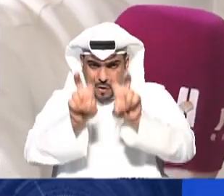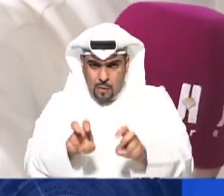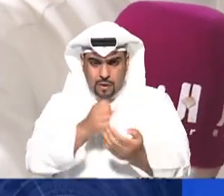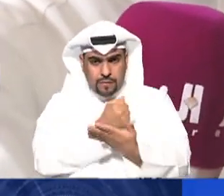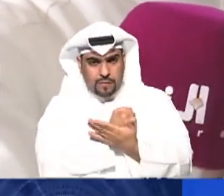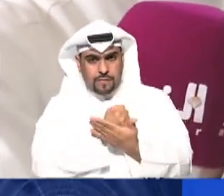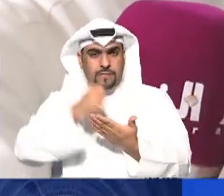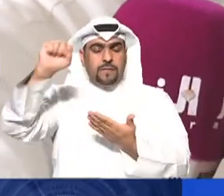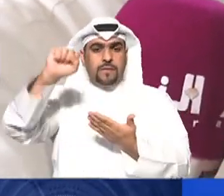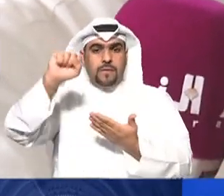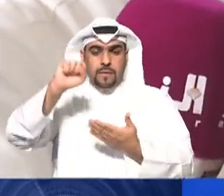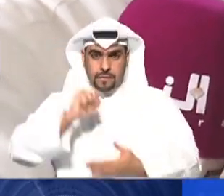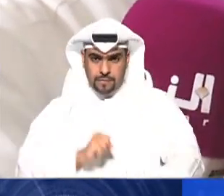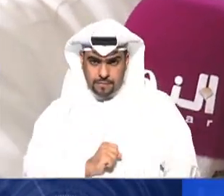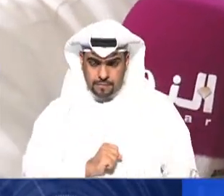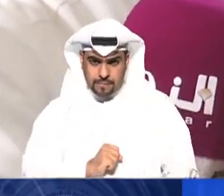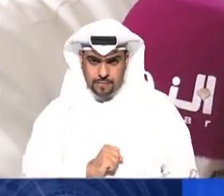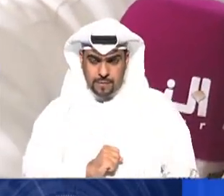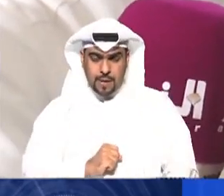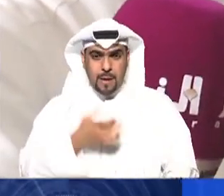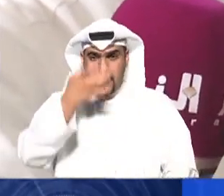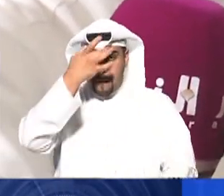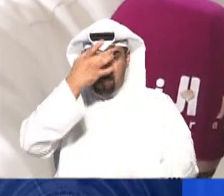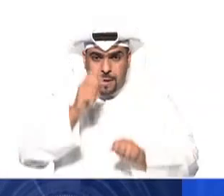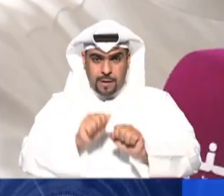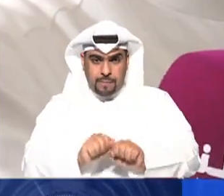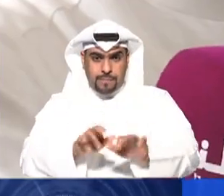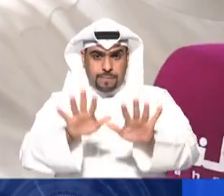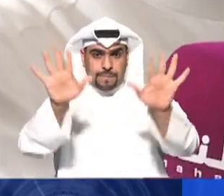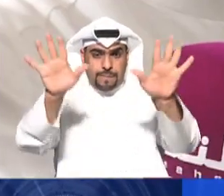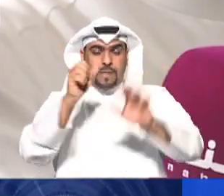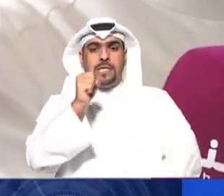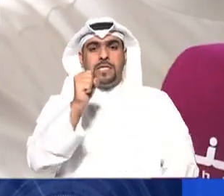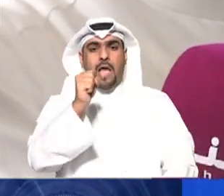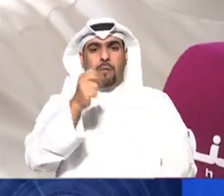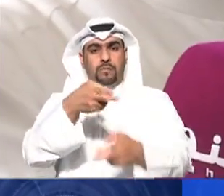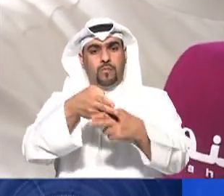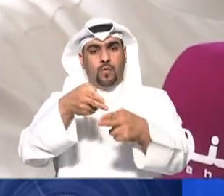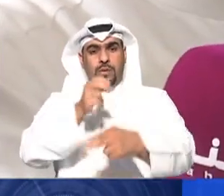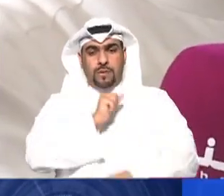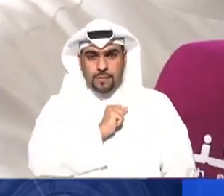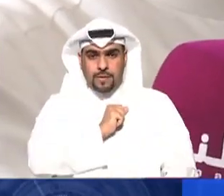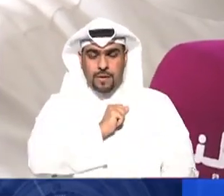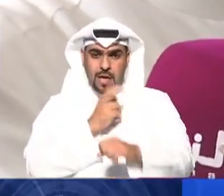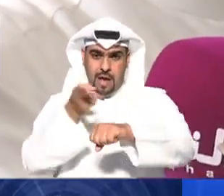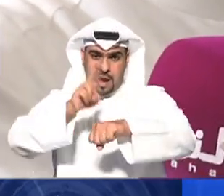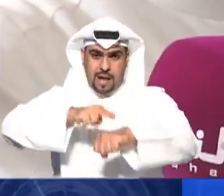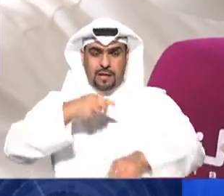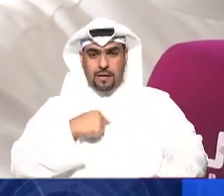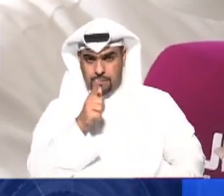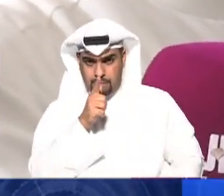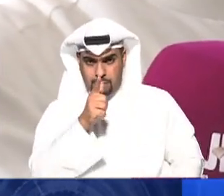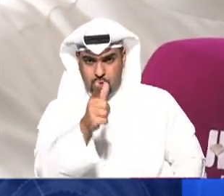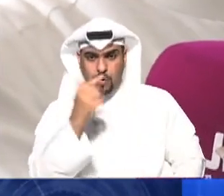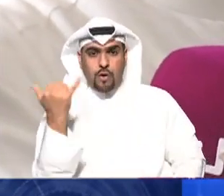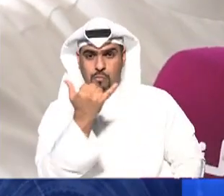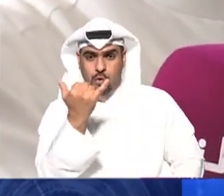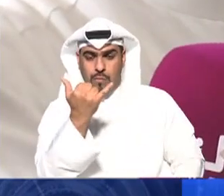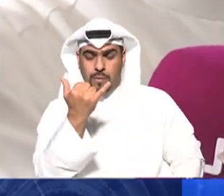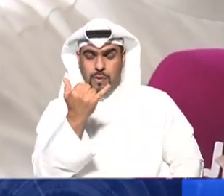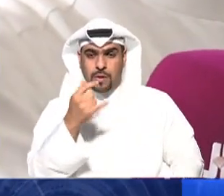الأمراض بشكل خارج عن السيطرة في دولة الكويت. كذلك يعني أؤكد بأن هذه اللقاءات ستبقى